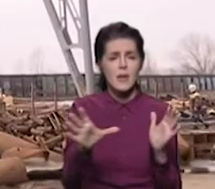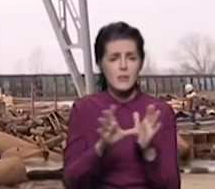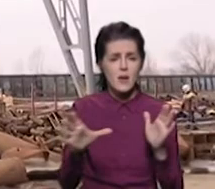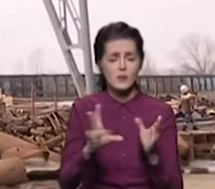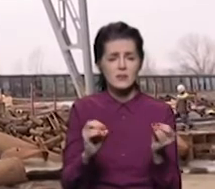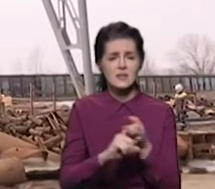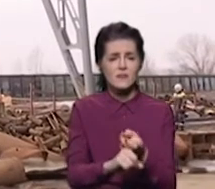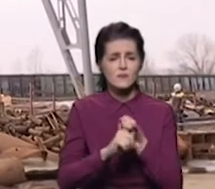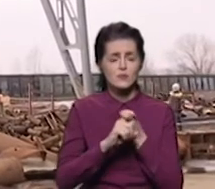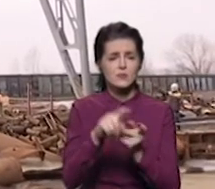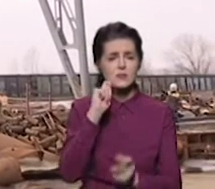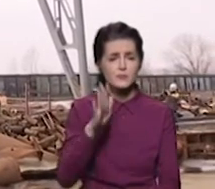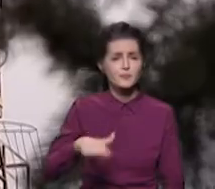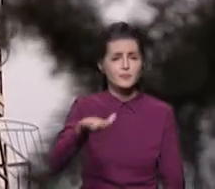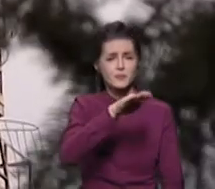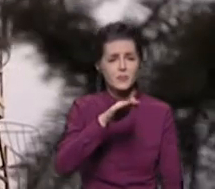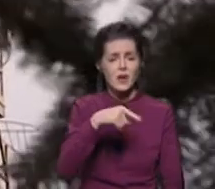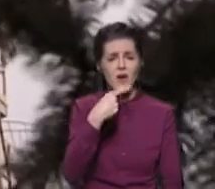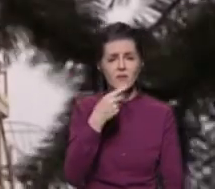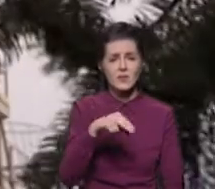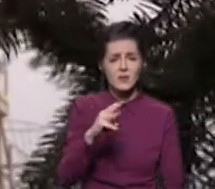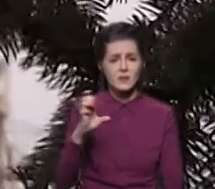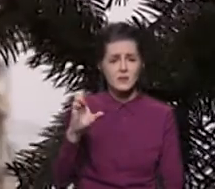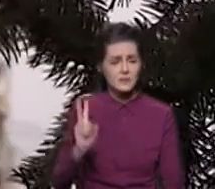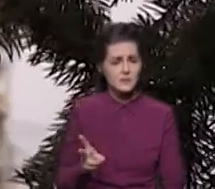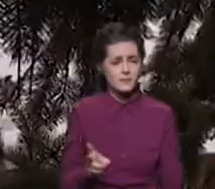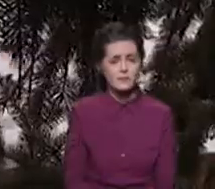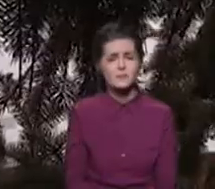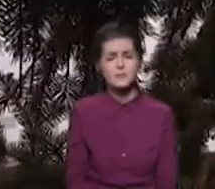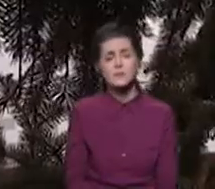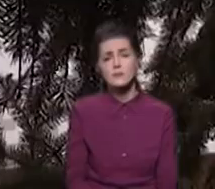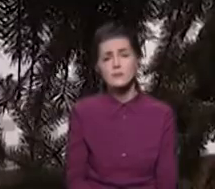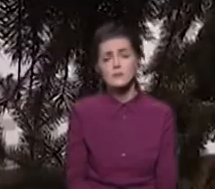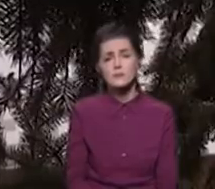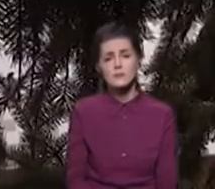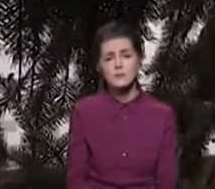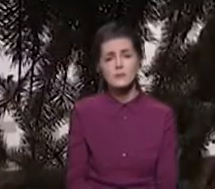країни, зазначають ДТЕК. Олена Успенська, Володимир Краснов, телеканал «Донбас».